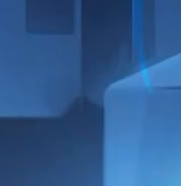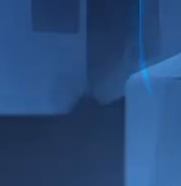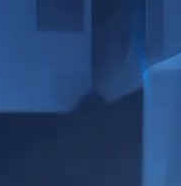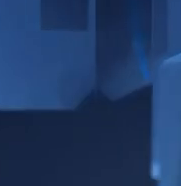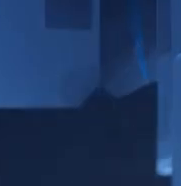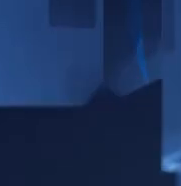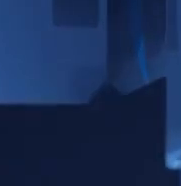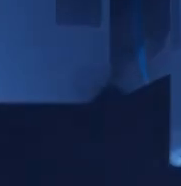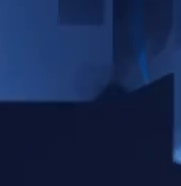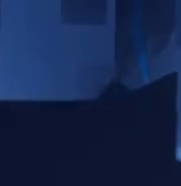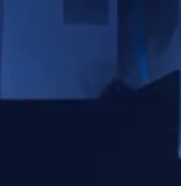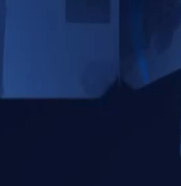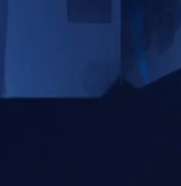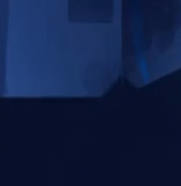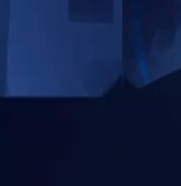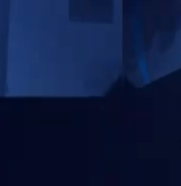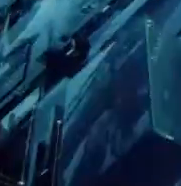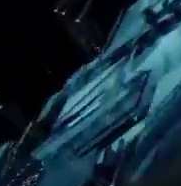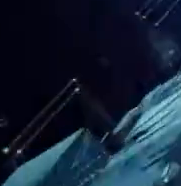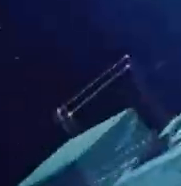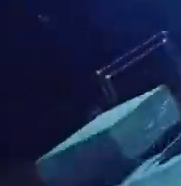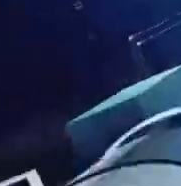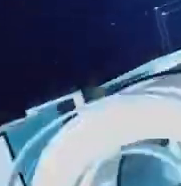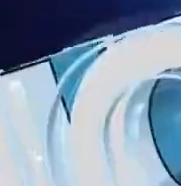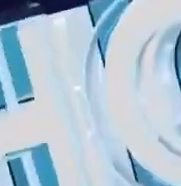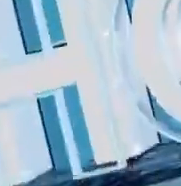департамента полиции Алматинской области.